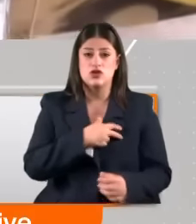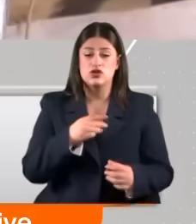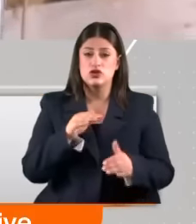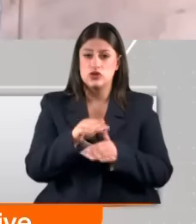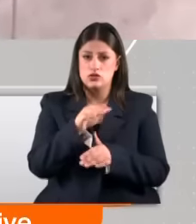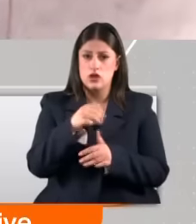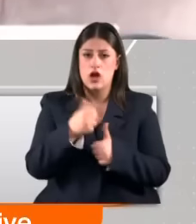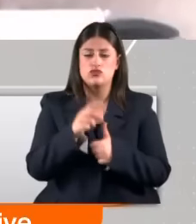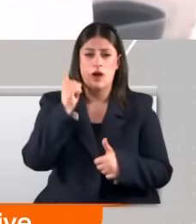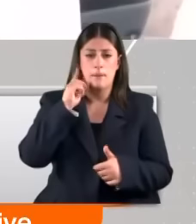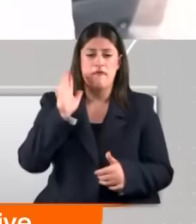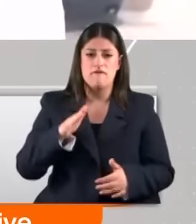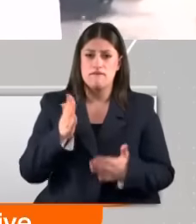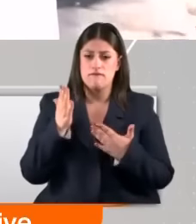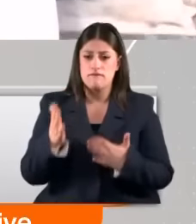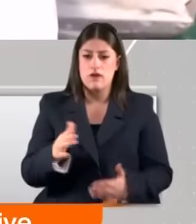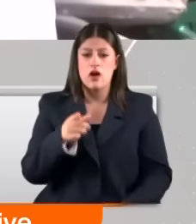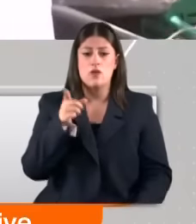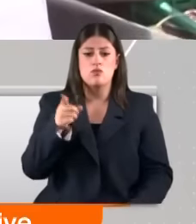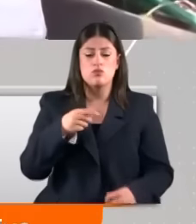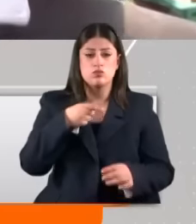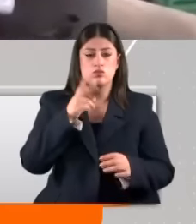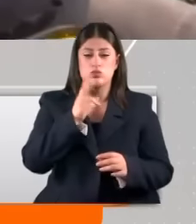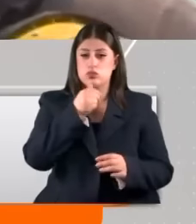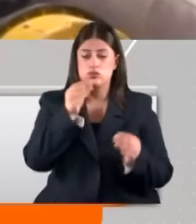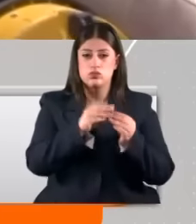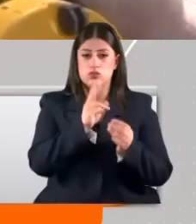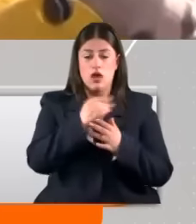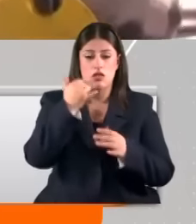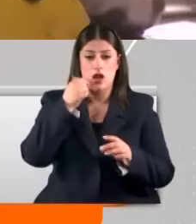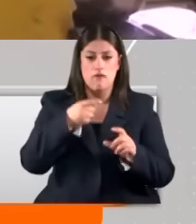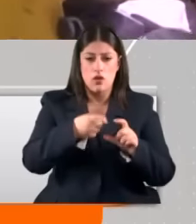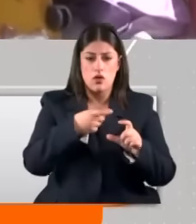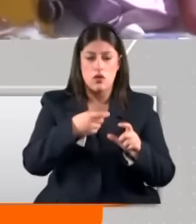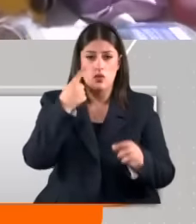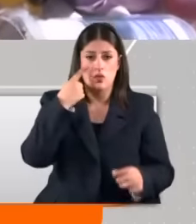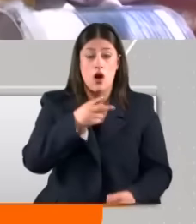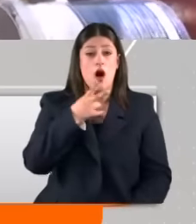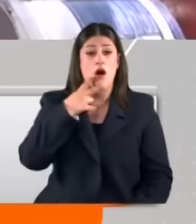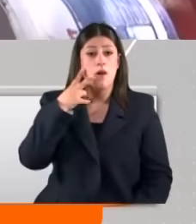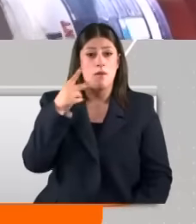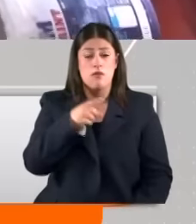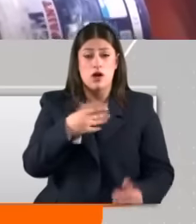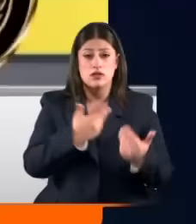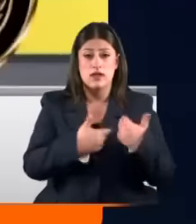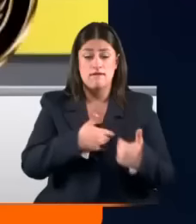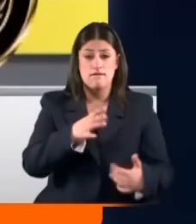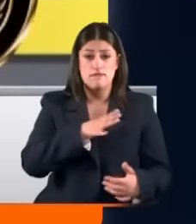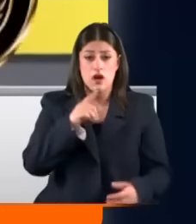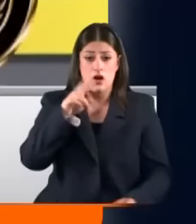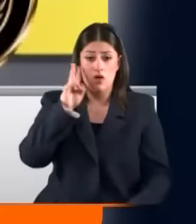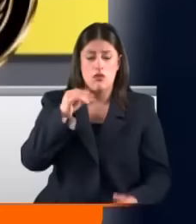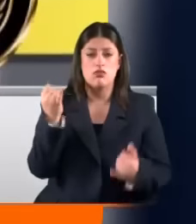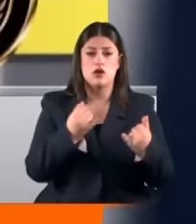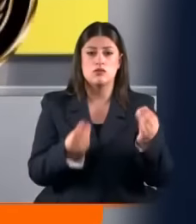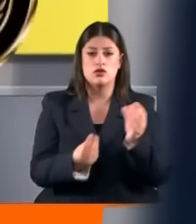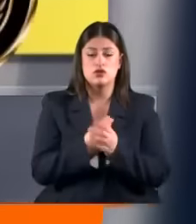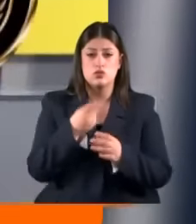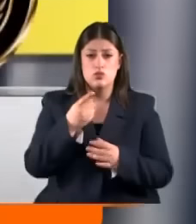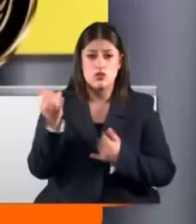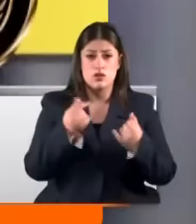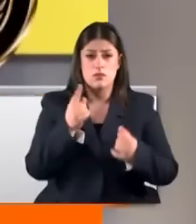haberi vardı. Eskin, zanlının telefonunu karıştırınca ablasıyla da ilişkisi olduğunu öğrenmiş ve tartışma çıkmıştı. O tartışmada